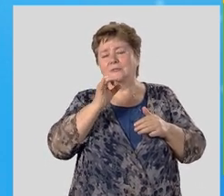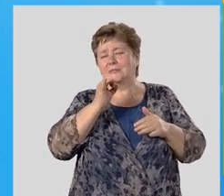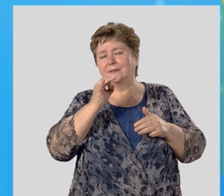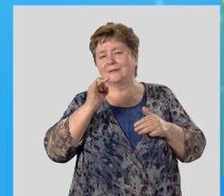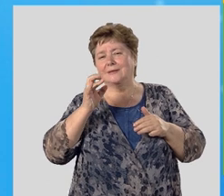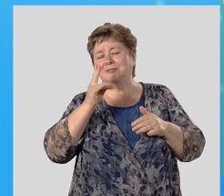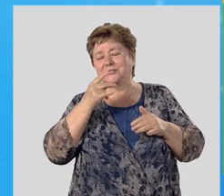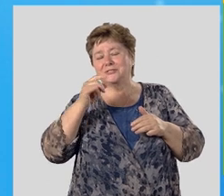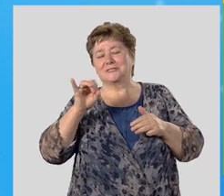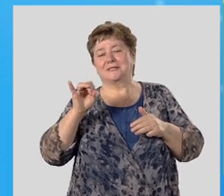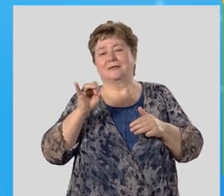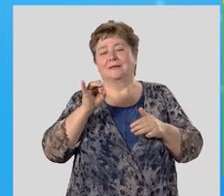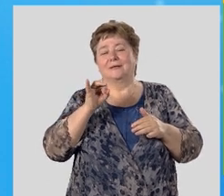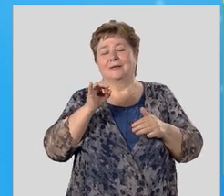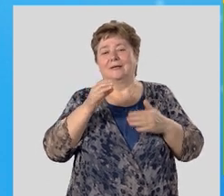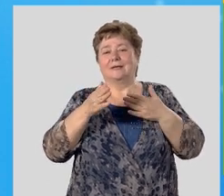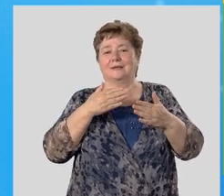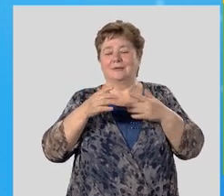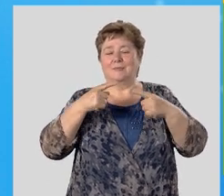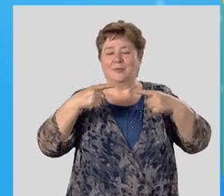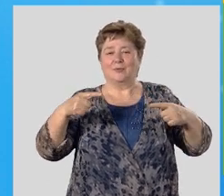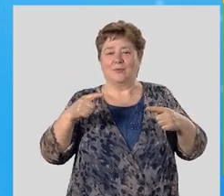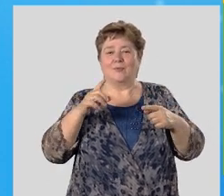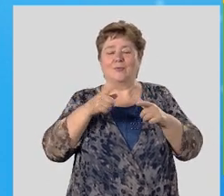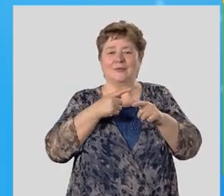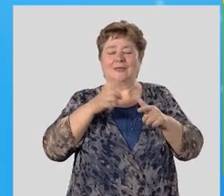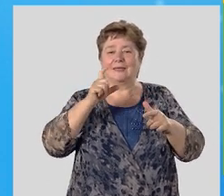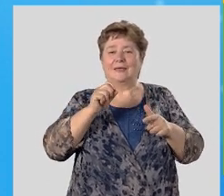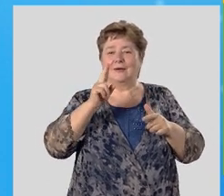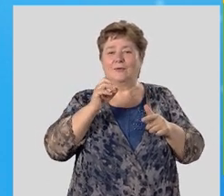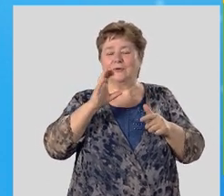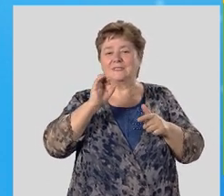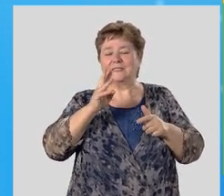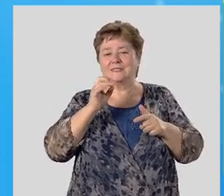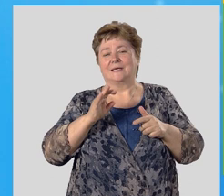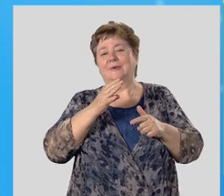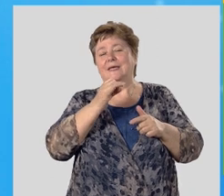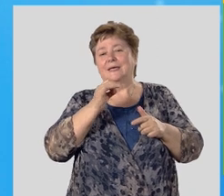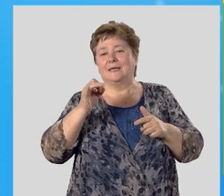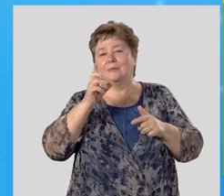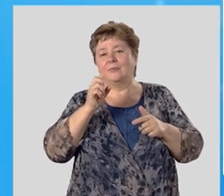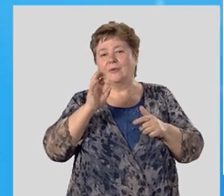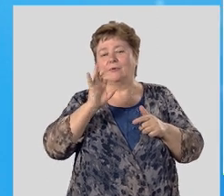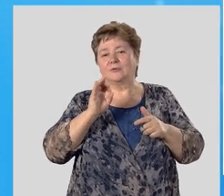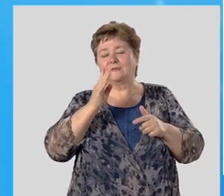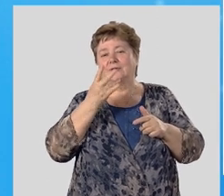биогеоценотический, или его еще называют экосистемным, и биосферный.